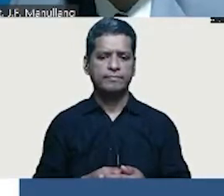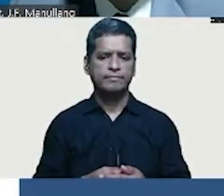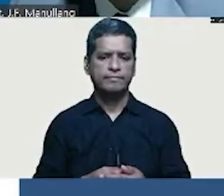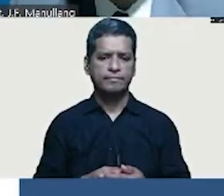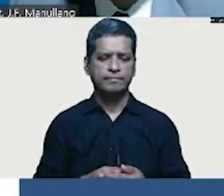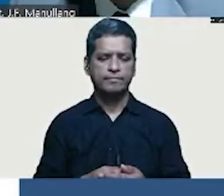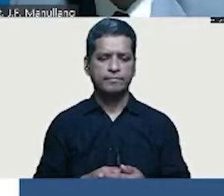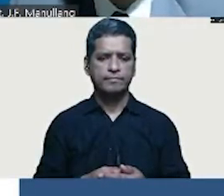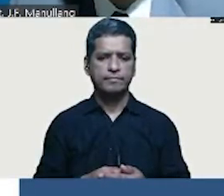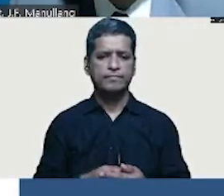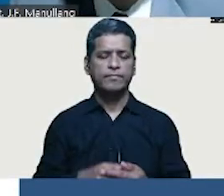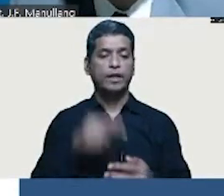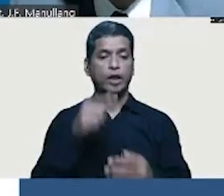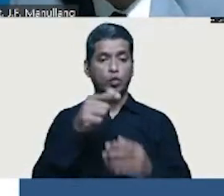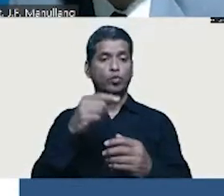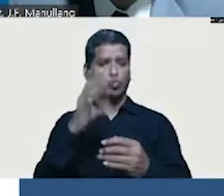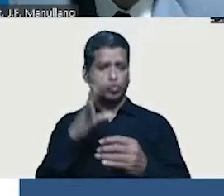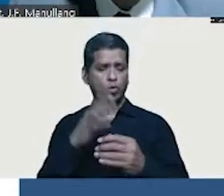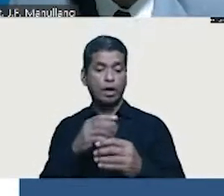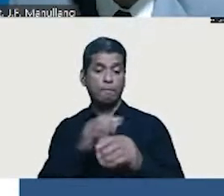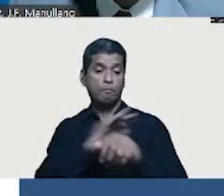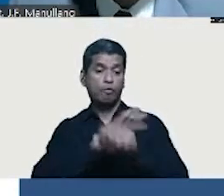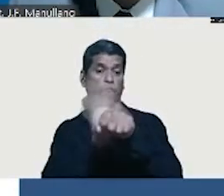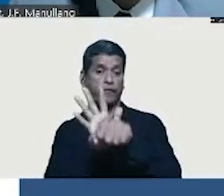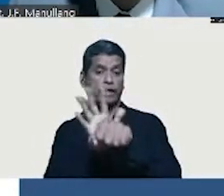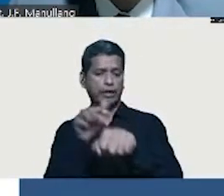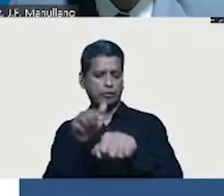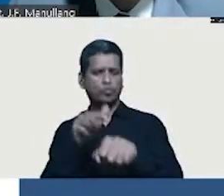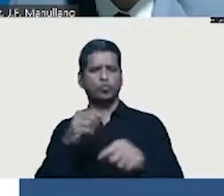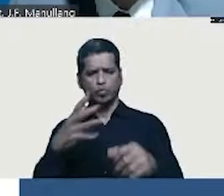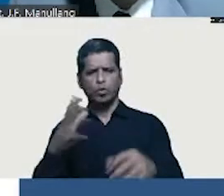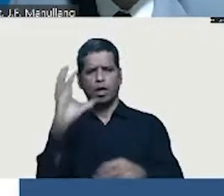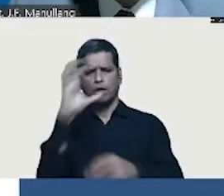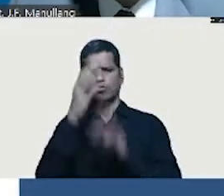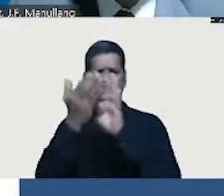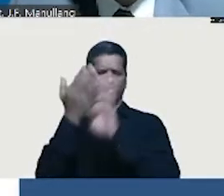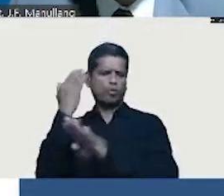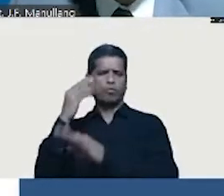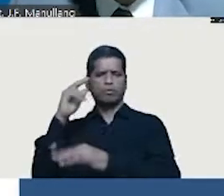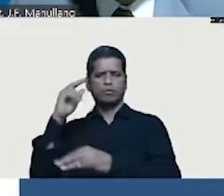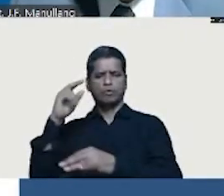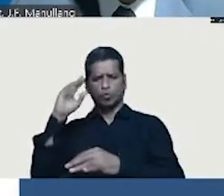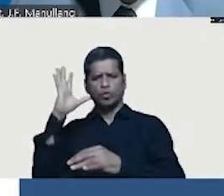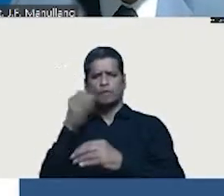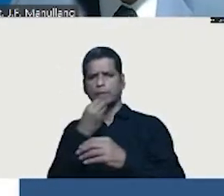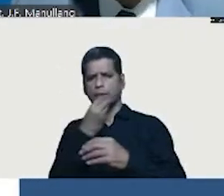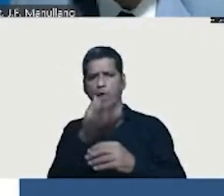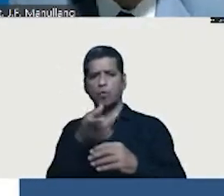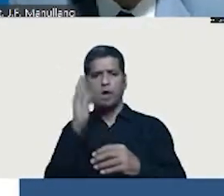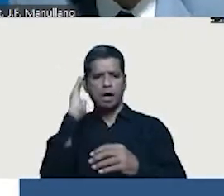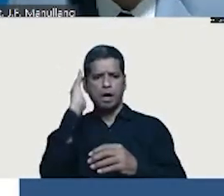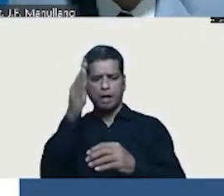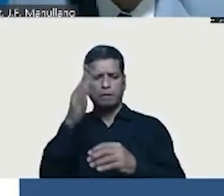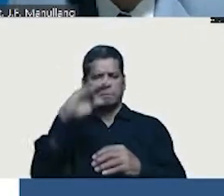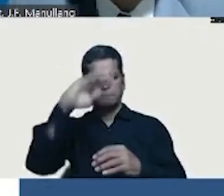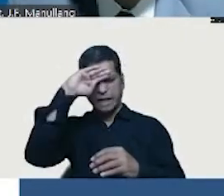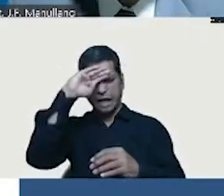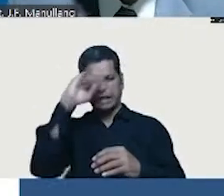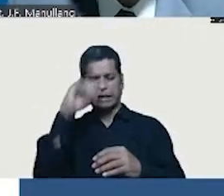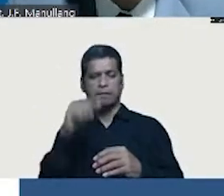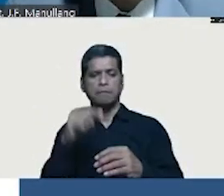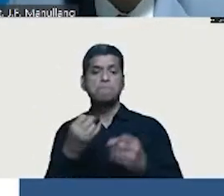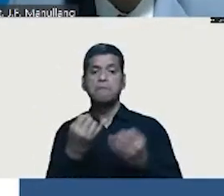dan akan terus berlangsung sampai berapa lama karena ada yang bisa memberitahukan sampai berapa lama niqobie 19